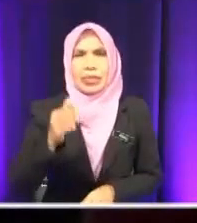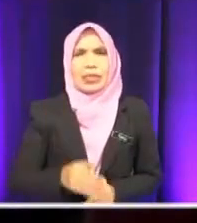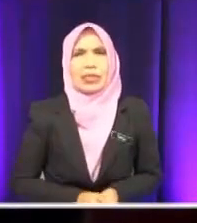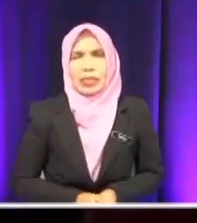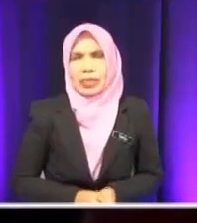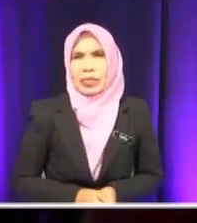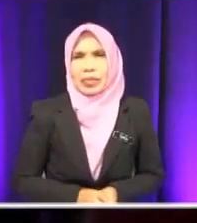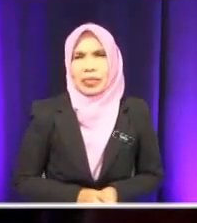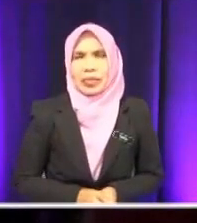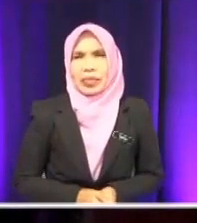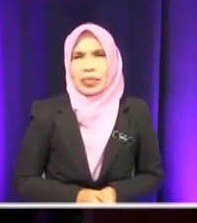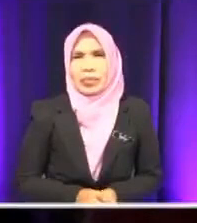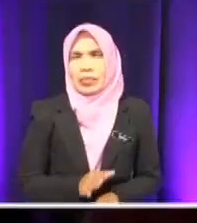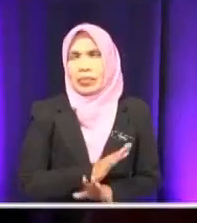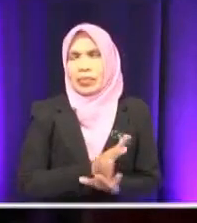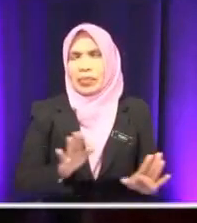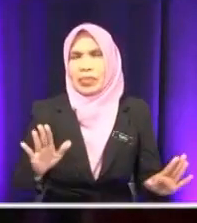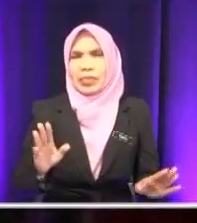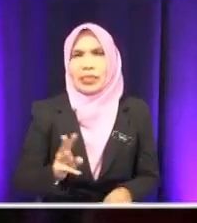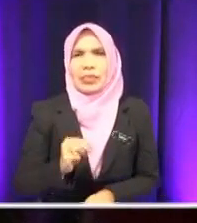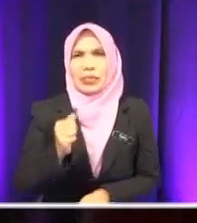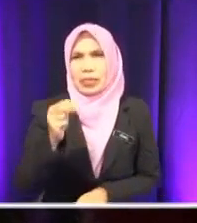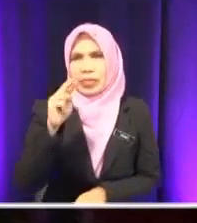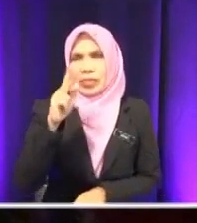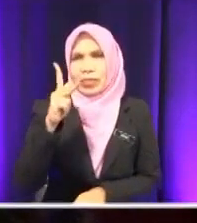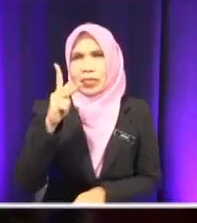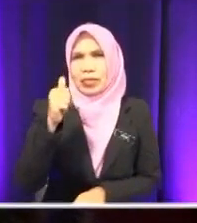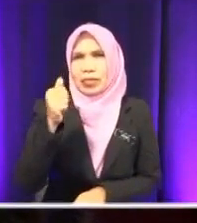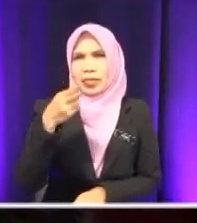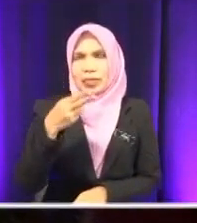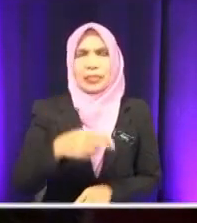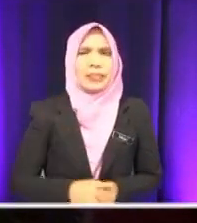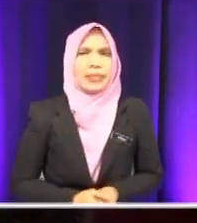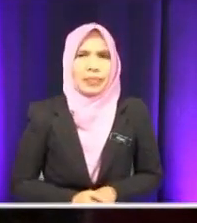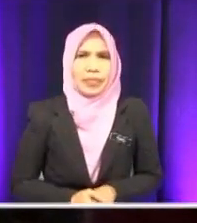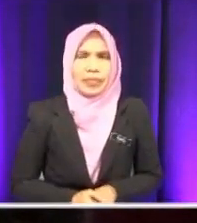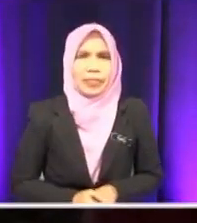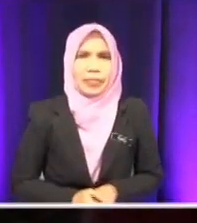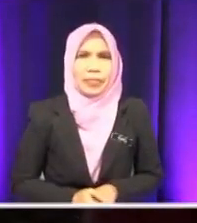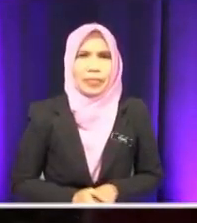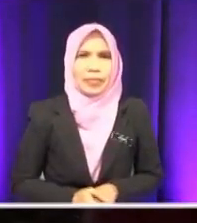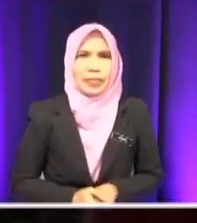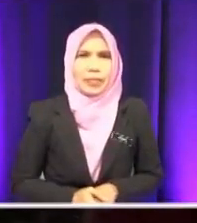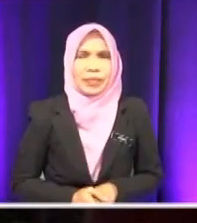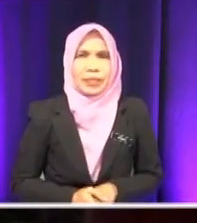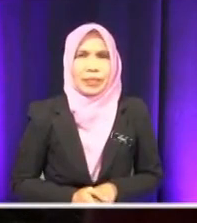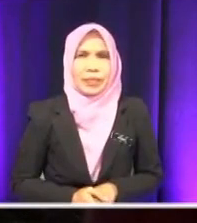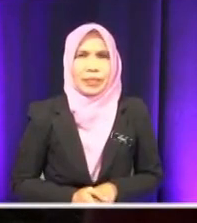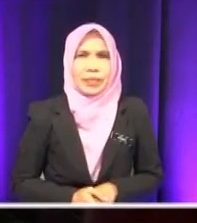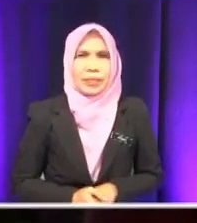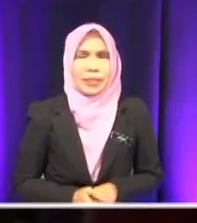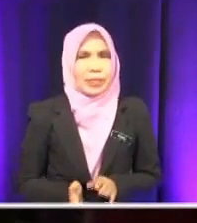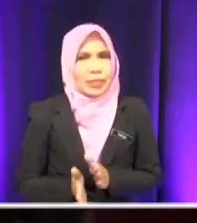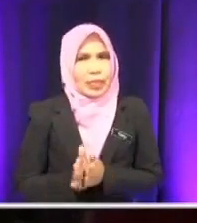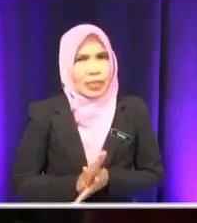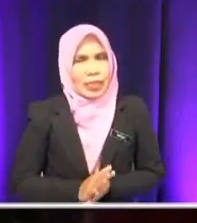tak berkait dengan maka untuk dakwah pentak diejek calon-calon semua jadi